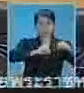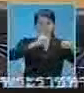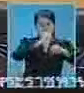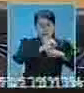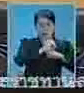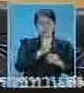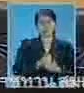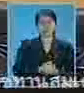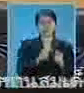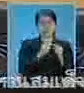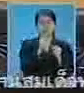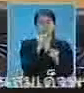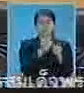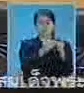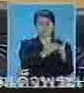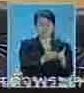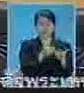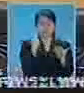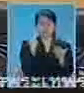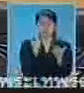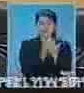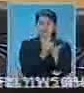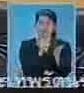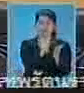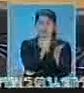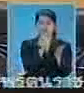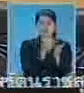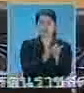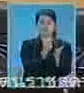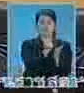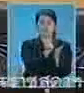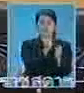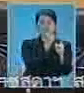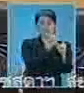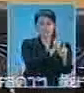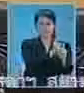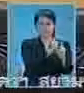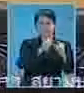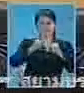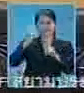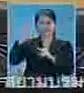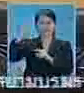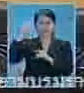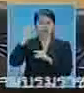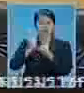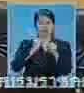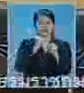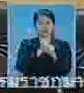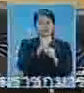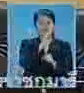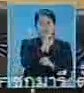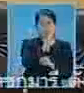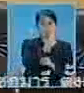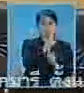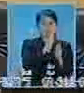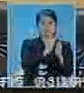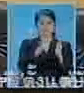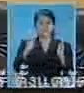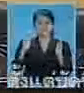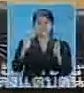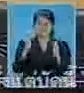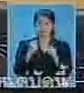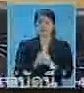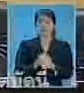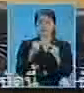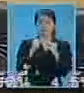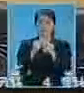จนว่าต้องใช้งบประมาณเท่าไหร่ในการสร้างอาคารแต่ในอดีตตั้งแต่ปี2544